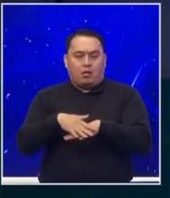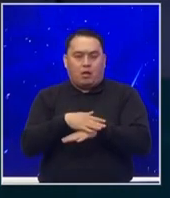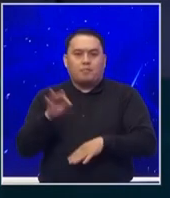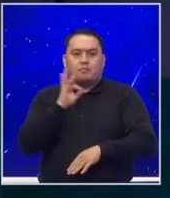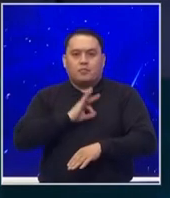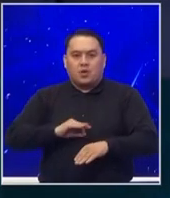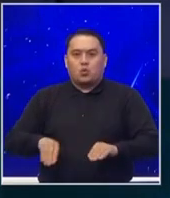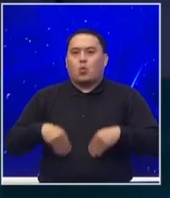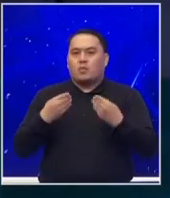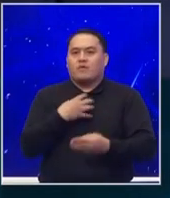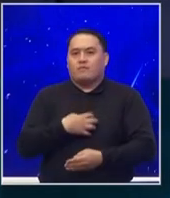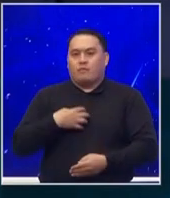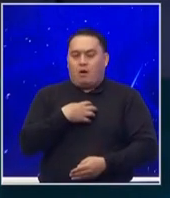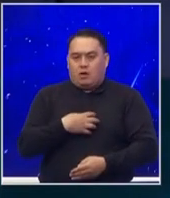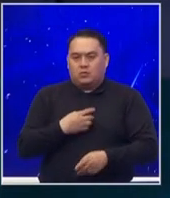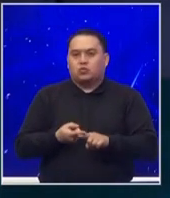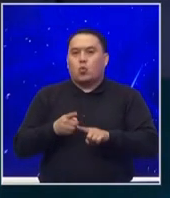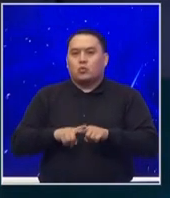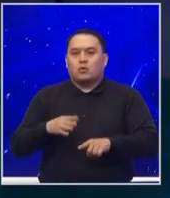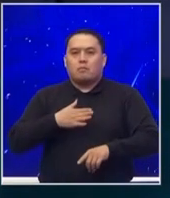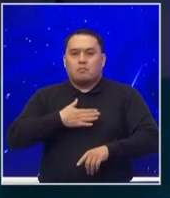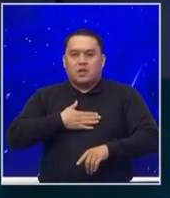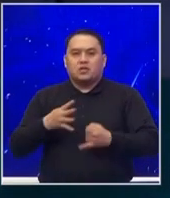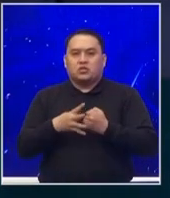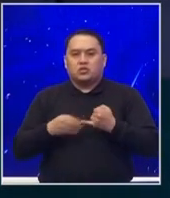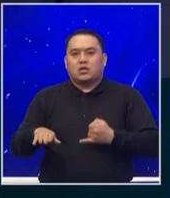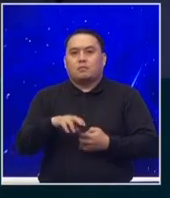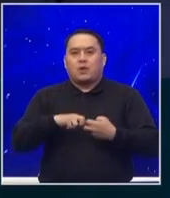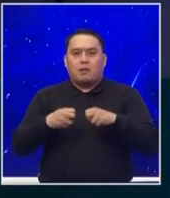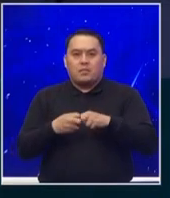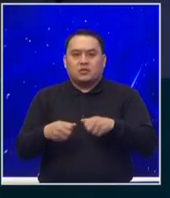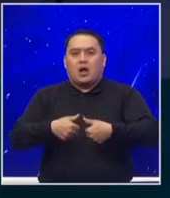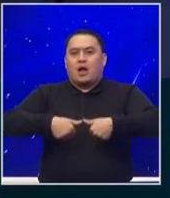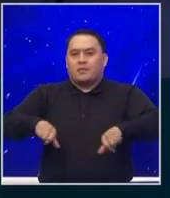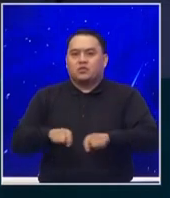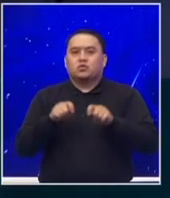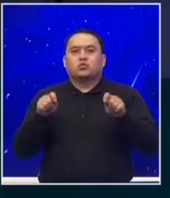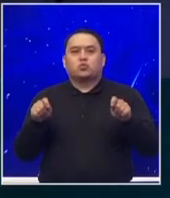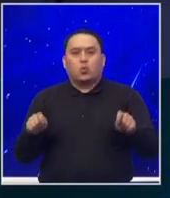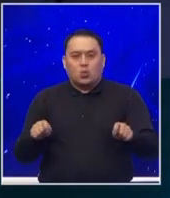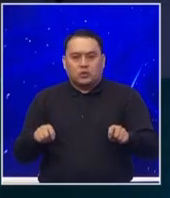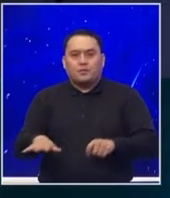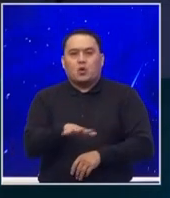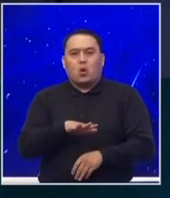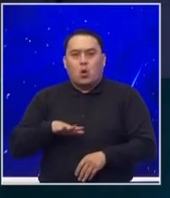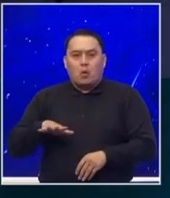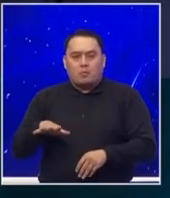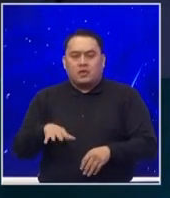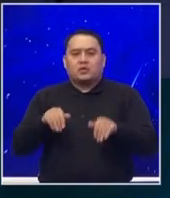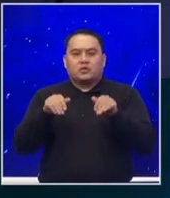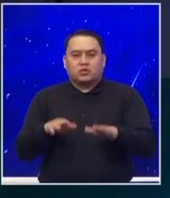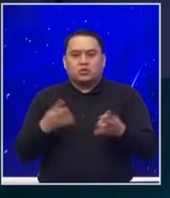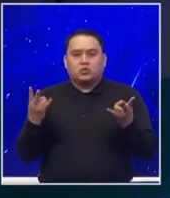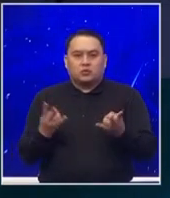жарату өте маңызды мәселе. Сондықтан биыл жер мәселесі жөніндегі комиссияны құрып, соның аясында бір байламға келген